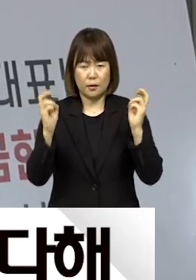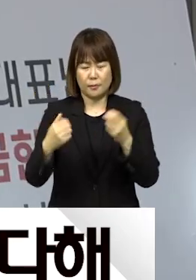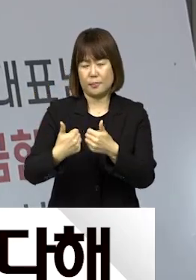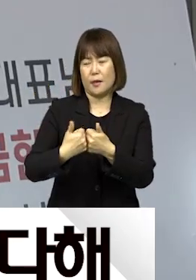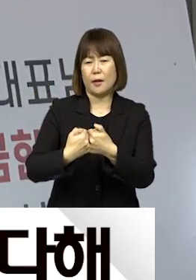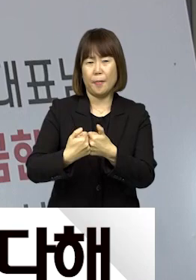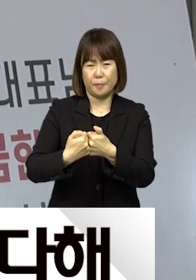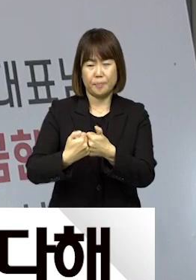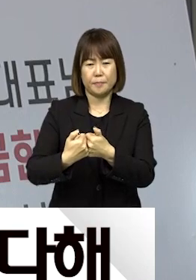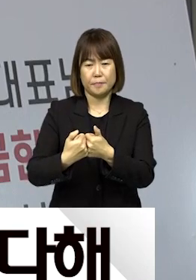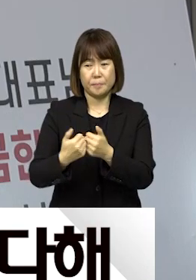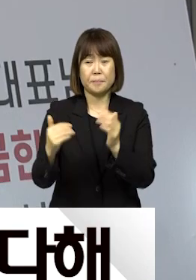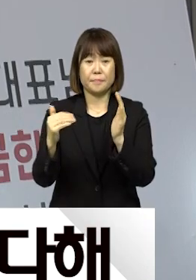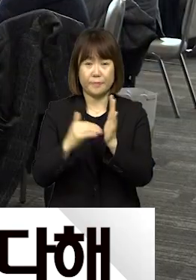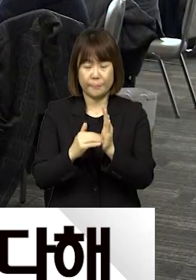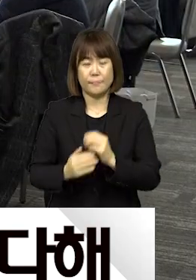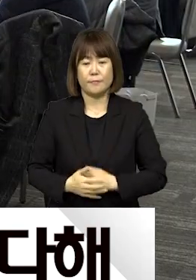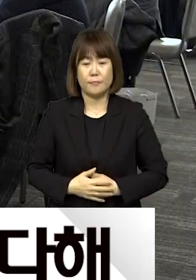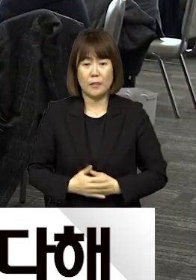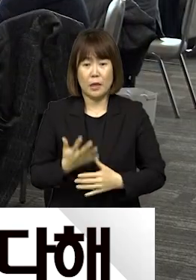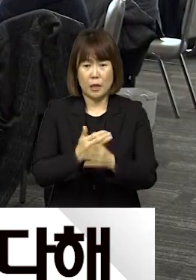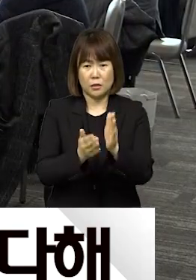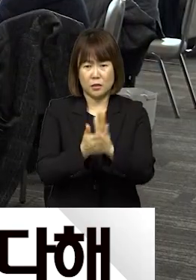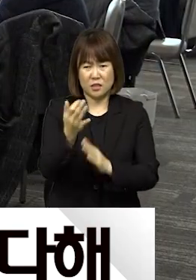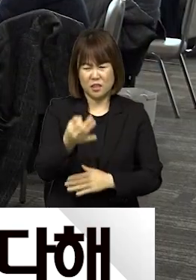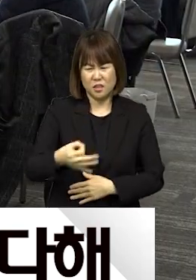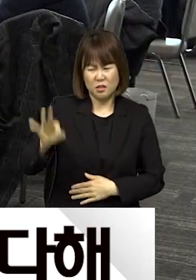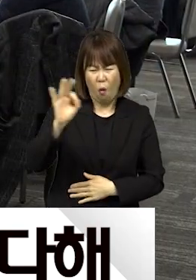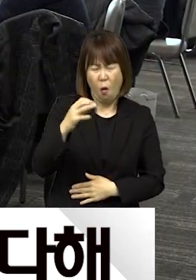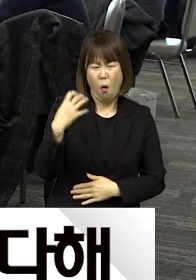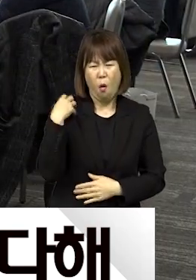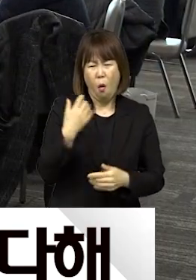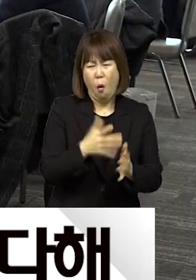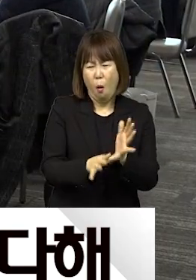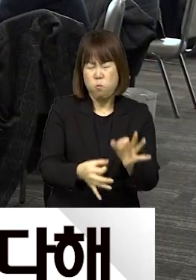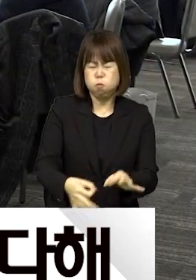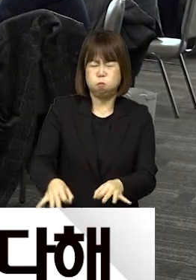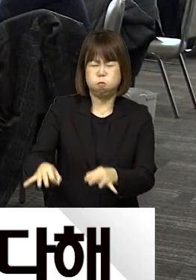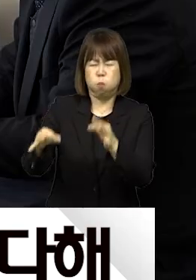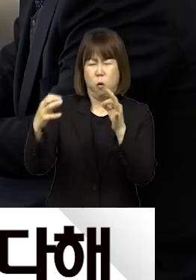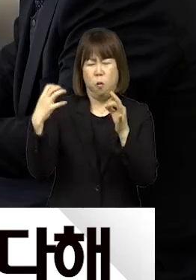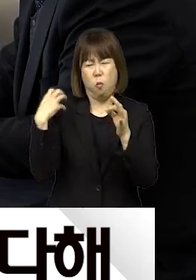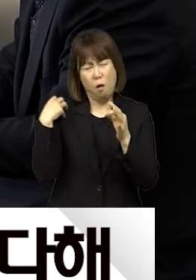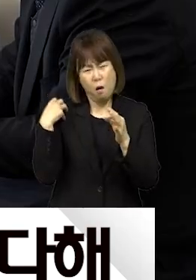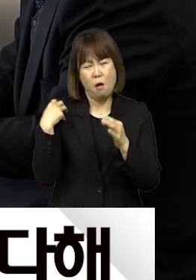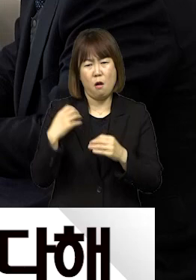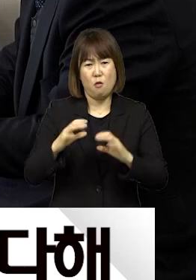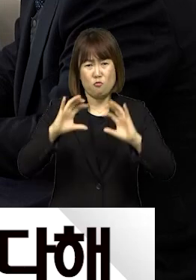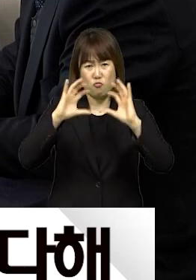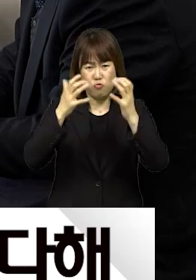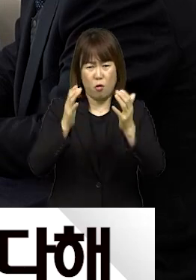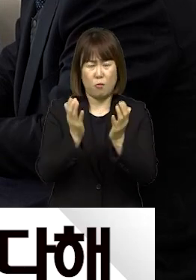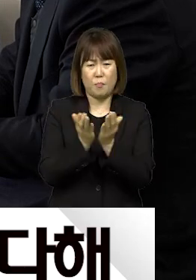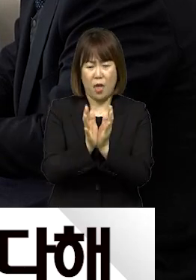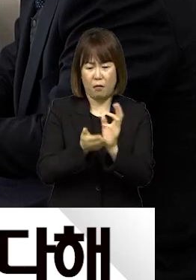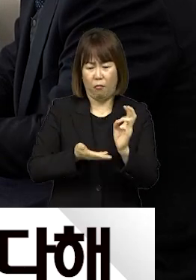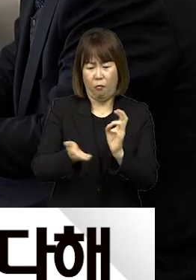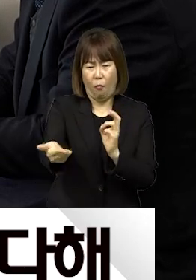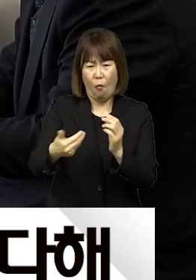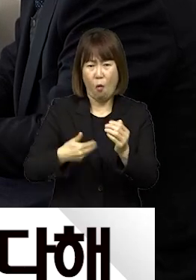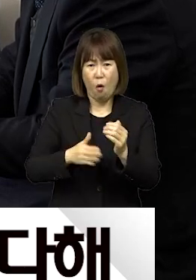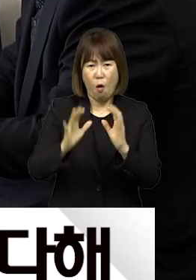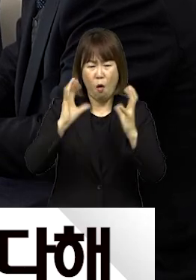기업별 맞춤 전문상담도 병행했습니다 양산시는 고금리 물가상승과 복잡한 국제 통상환경